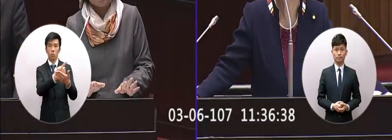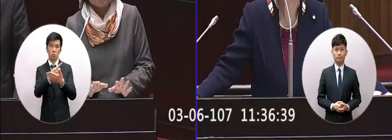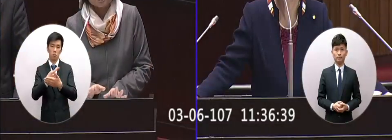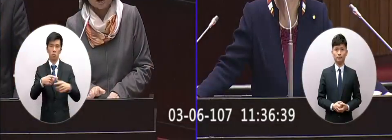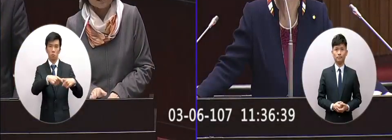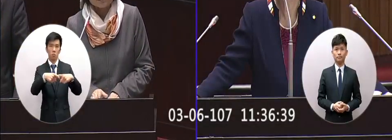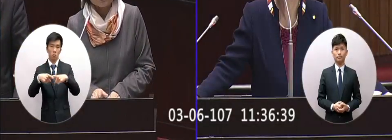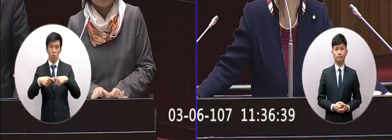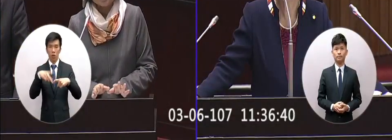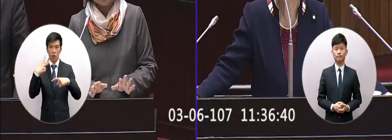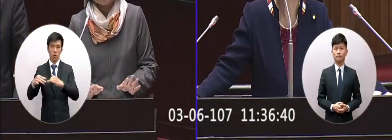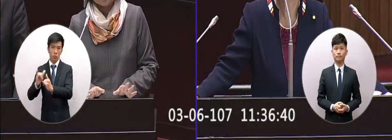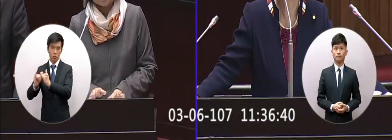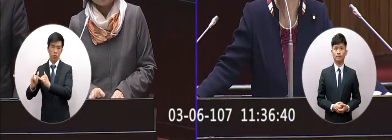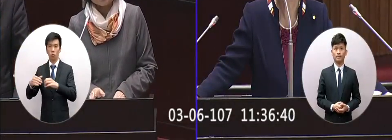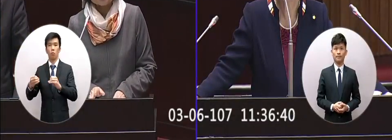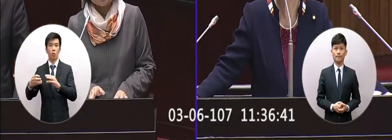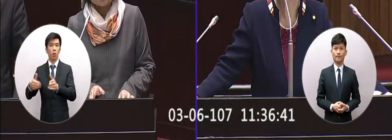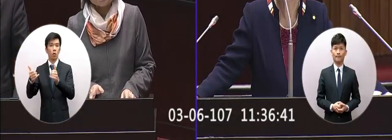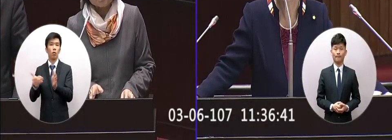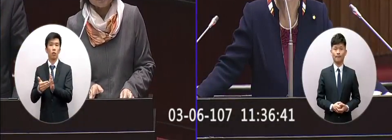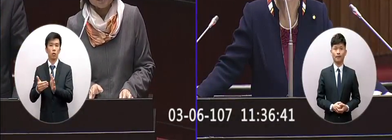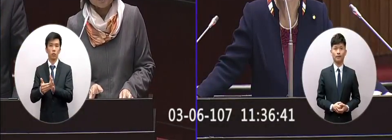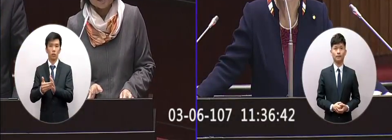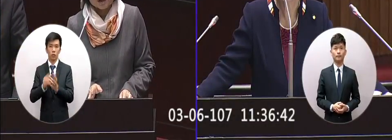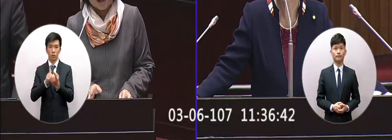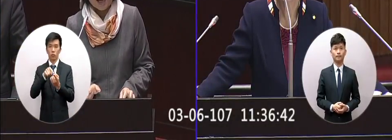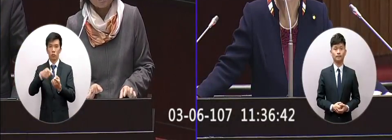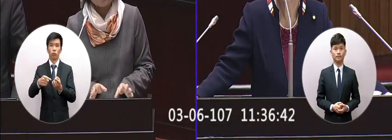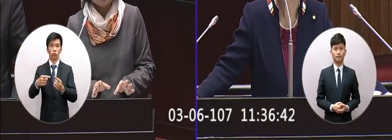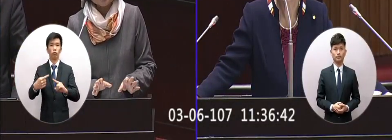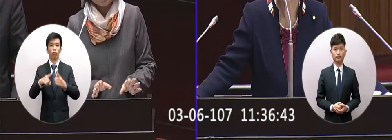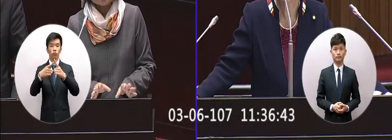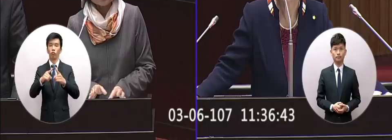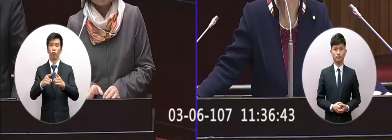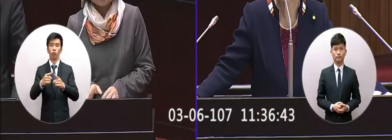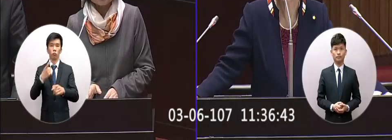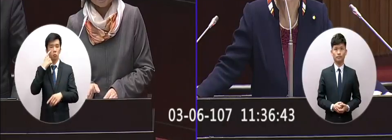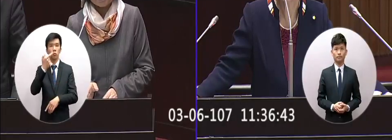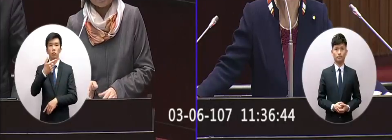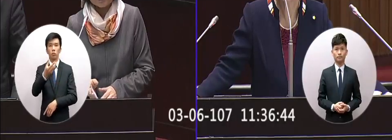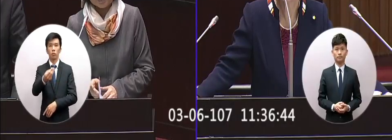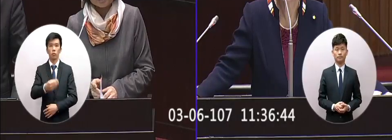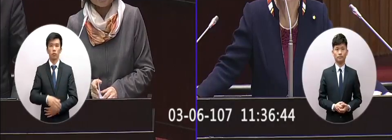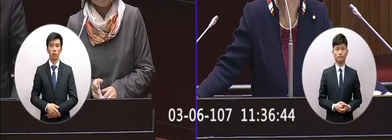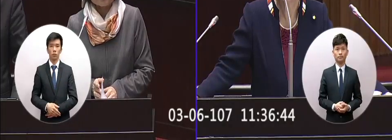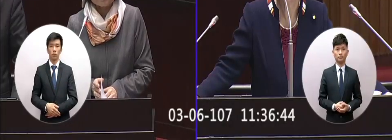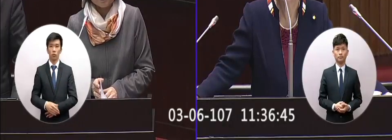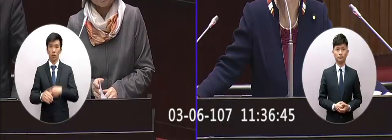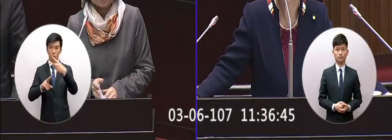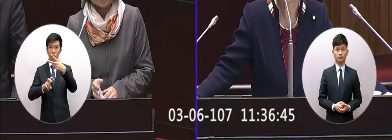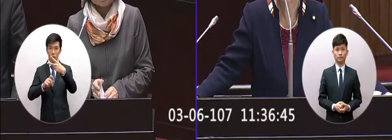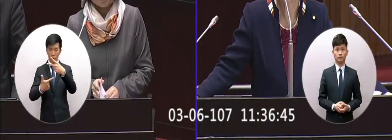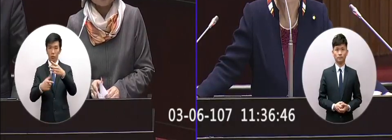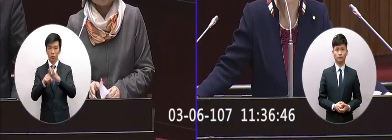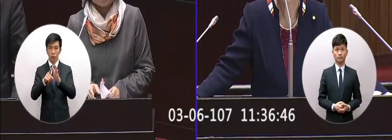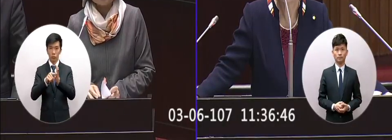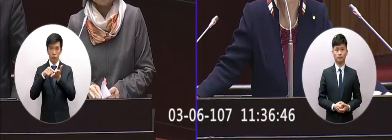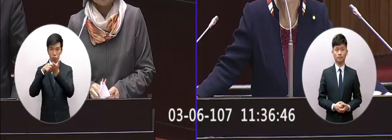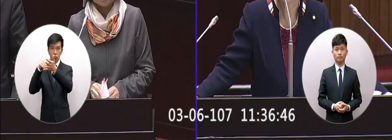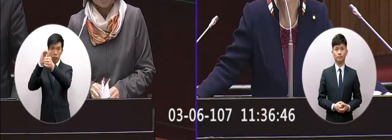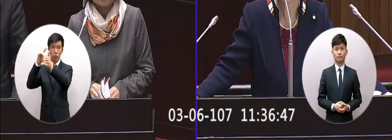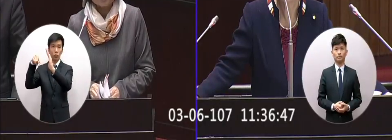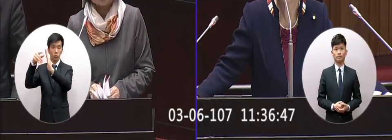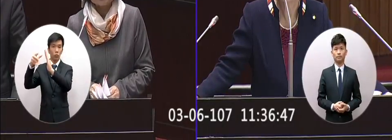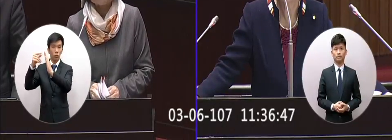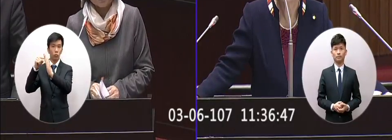跟民间都已经讨论过了，所以大家对这个争议已经不是那么的大哈。那所以我们在2月27号已经报院审查了，所以这